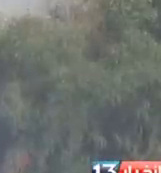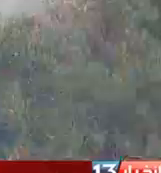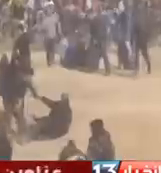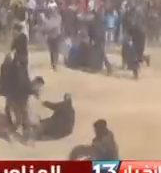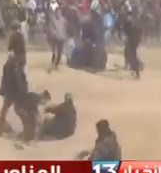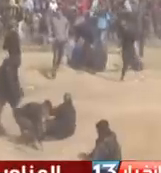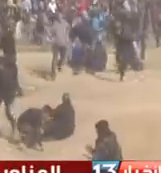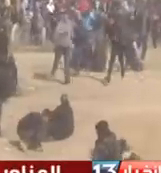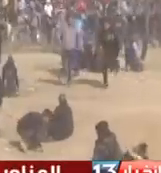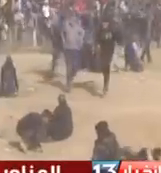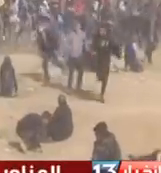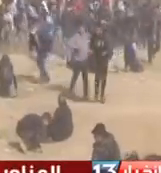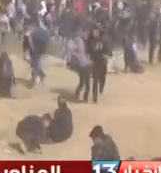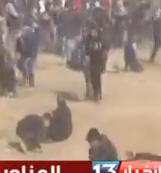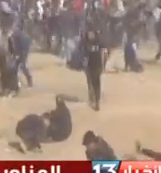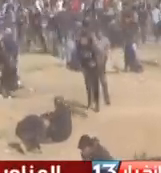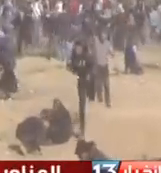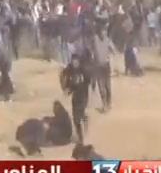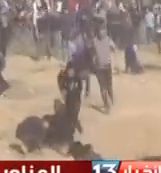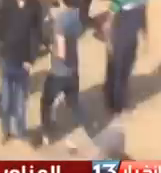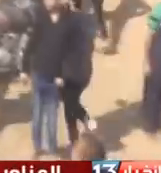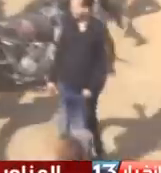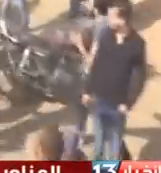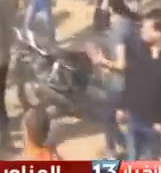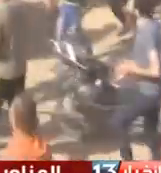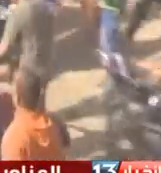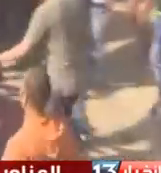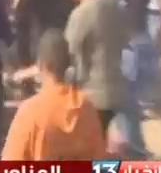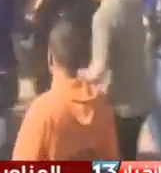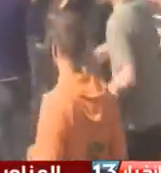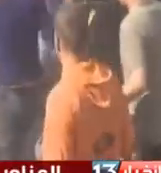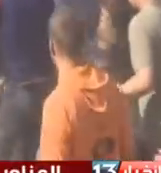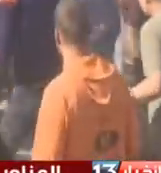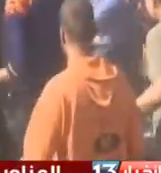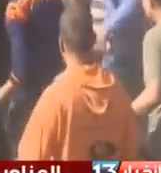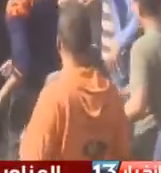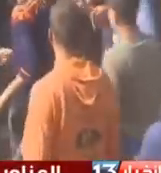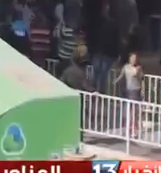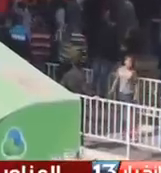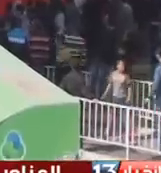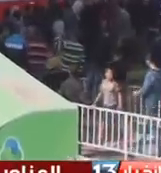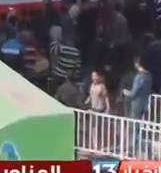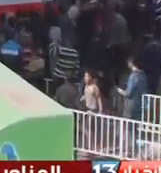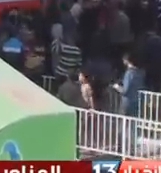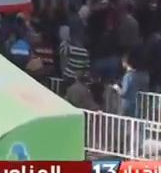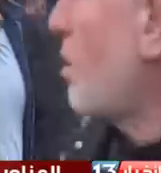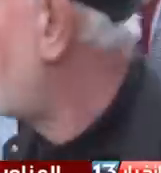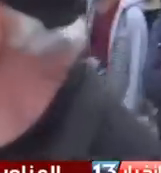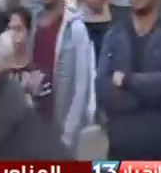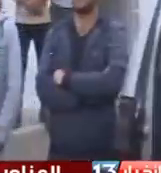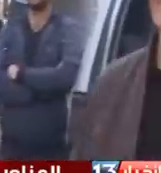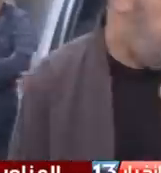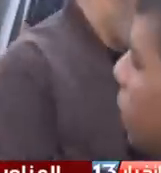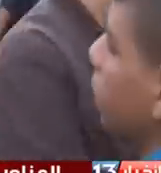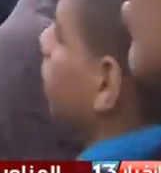ارتفاع حصيلة الشهداء الفلسطينيين في المسيرات الشعبية السلمية إلى 10، وواشنطن ترفض تبني مجلس الأمن